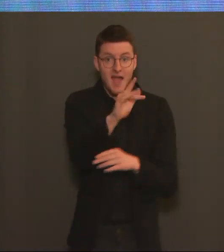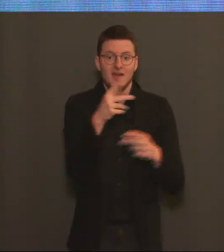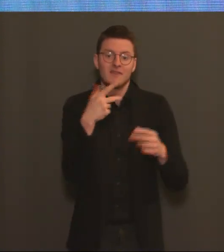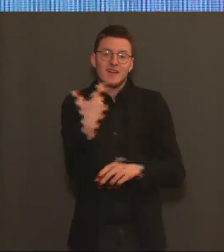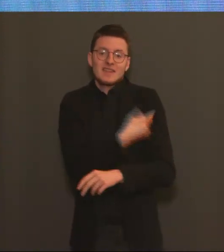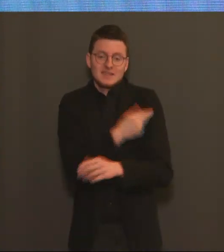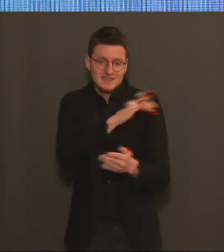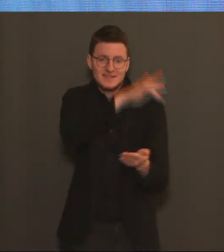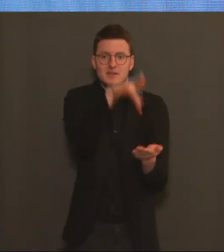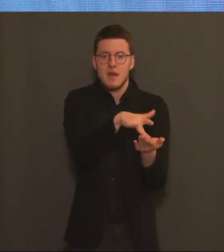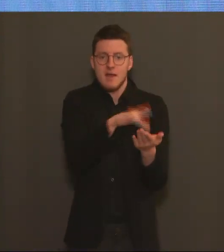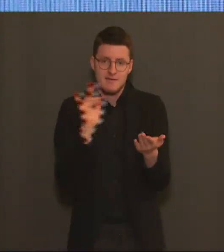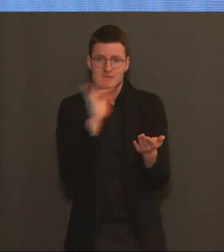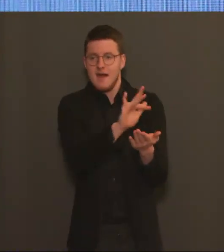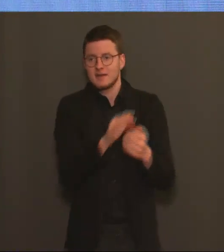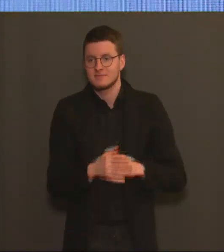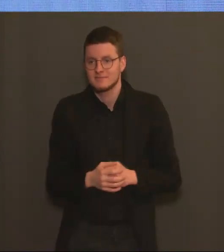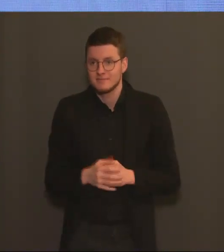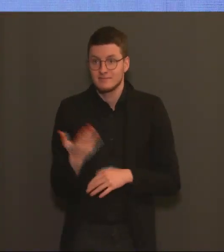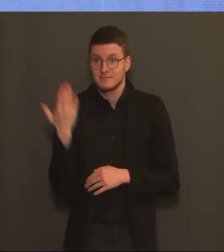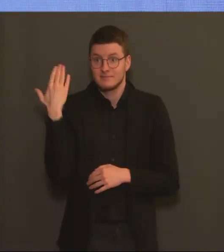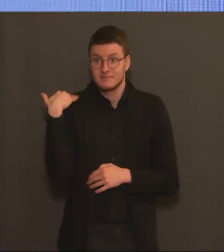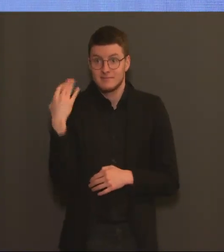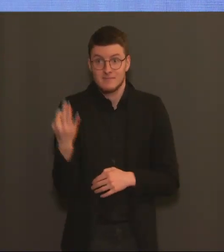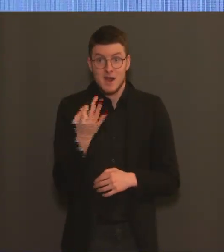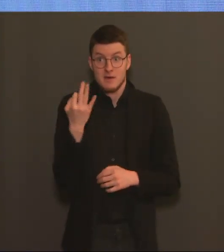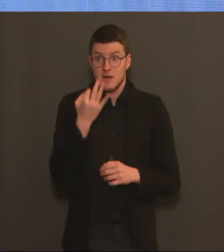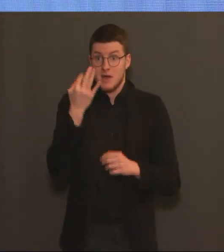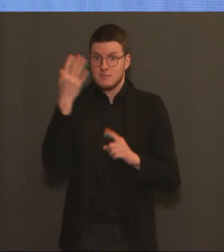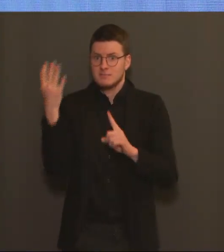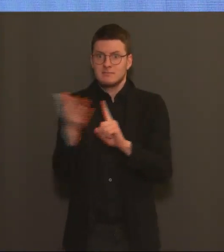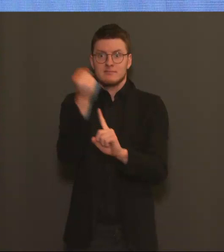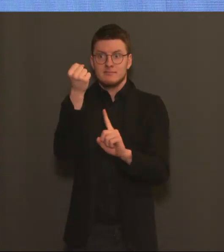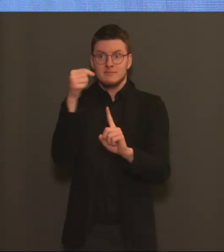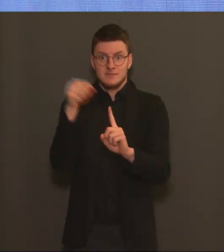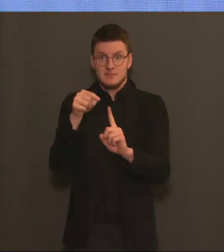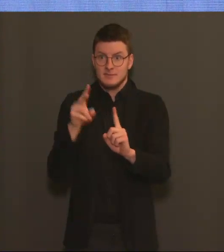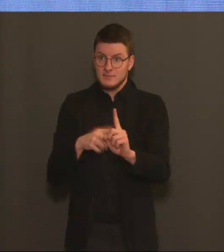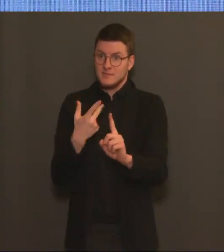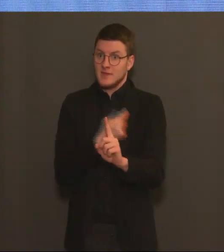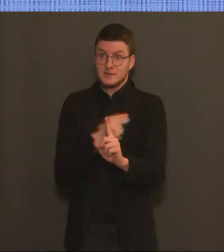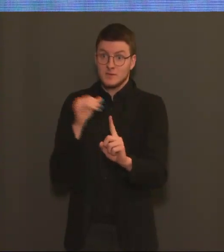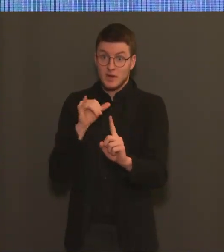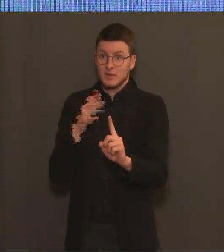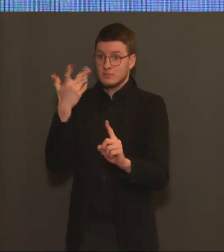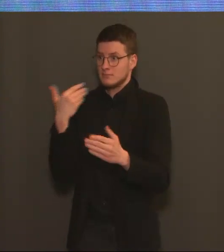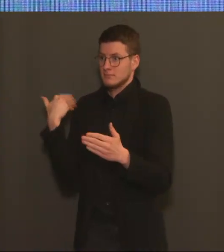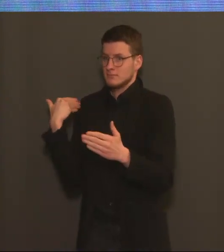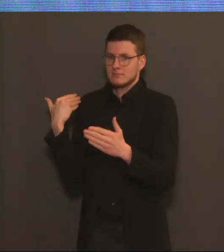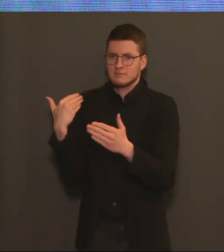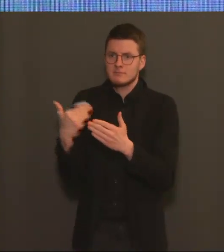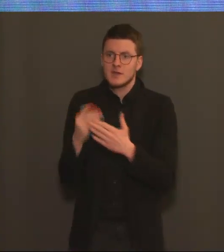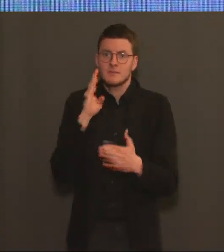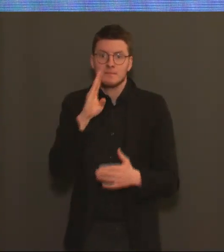We hebben zojuist een belangrijke mijlpaal bereikt. Tot nu toe zijn in België